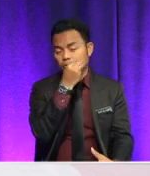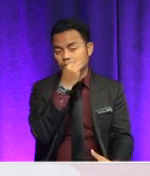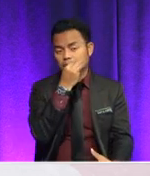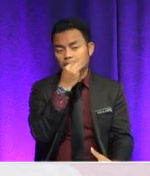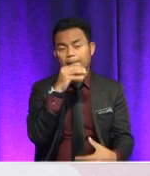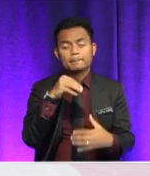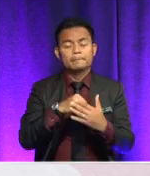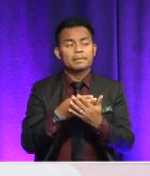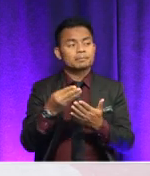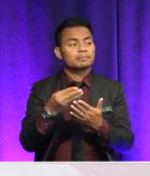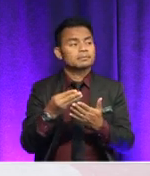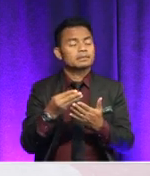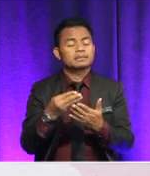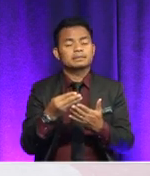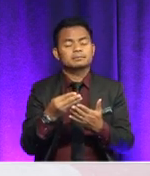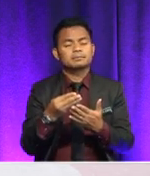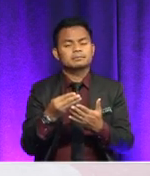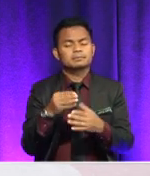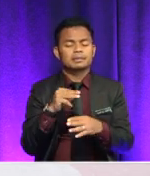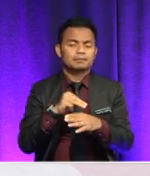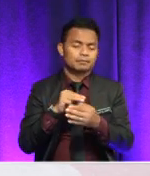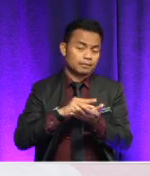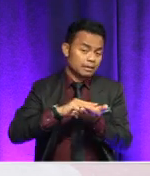ini enak mempunyai